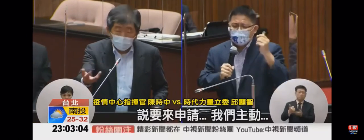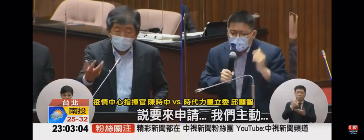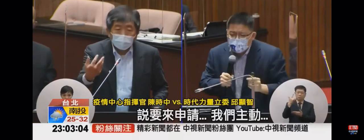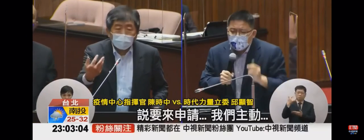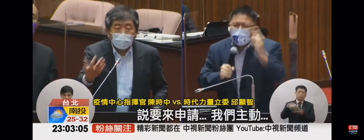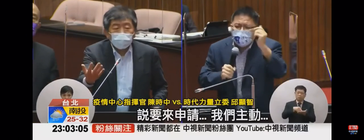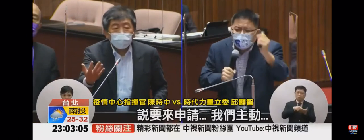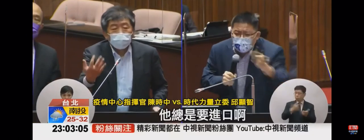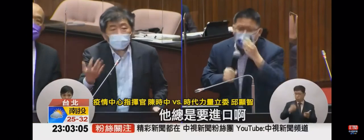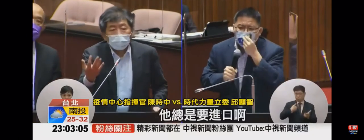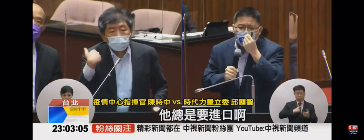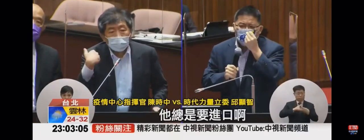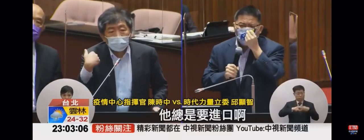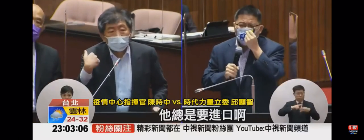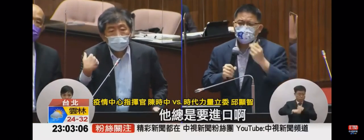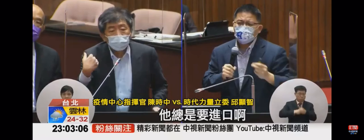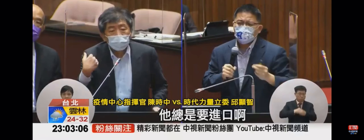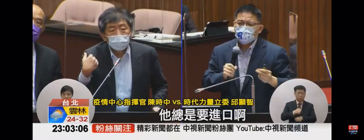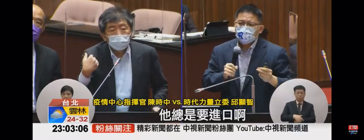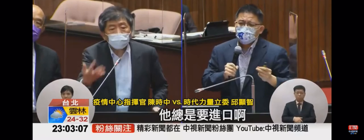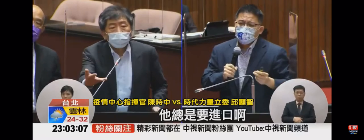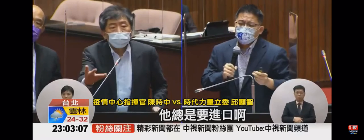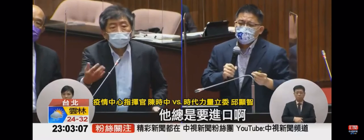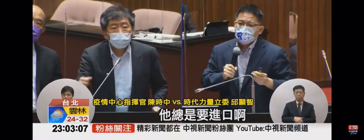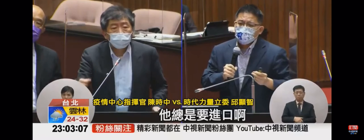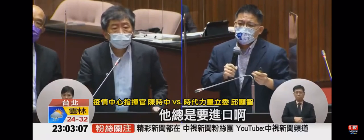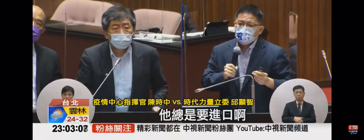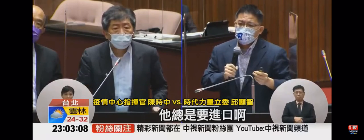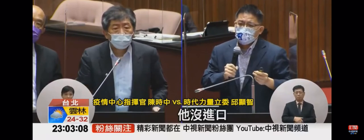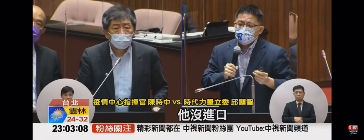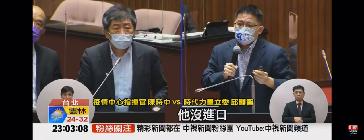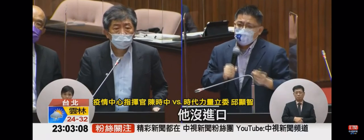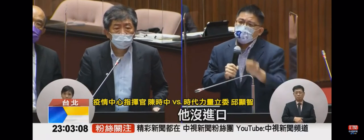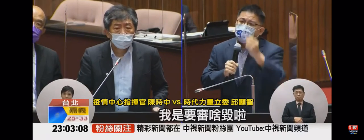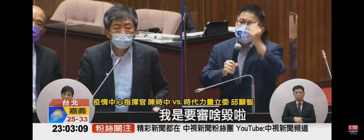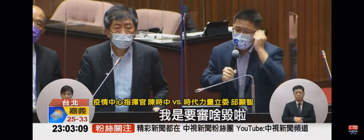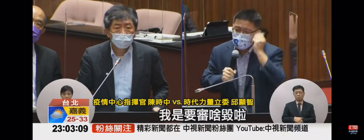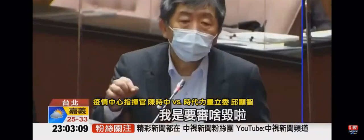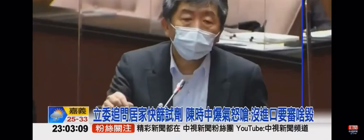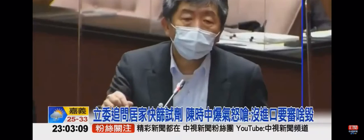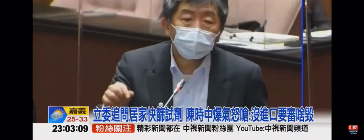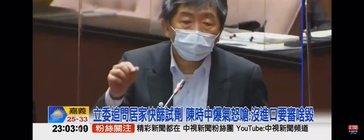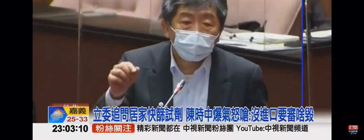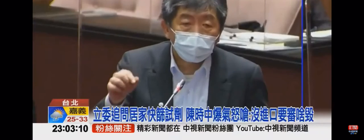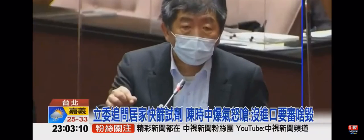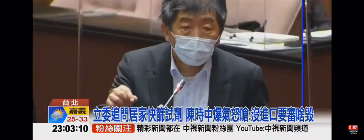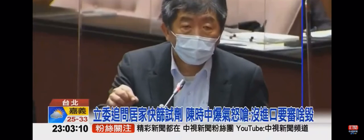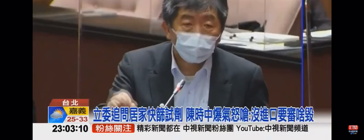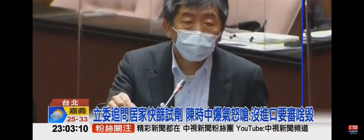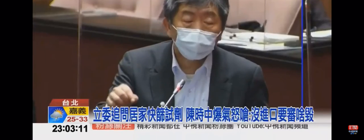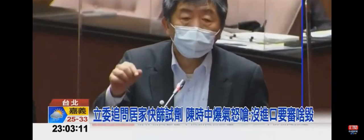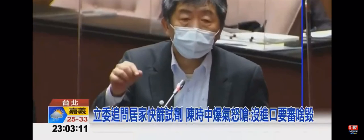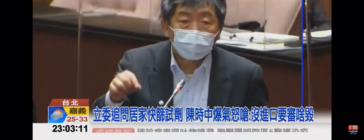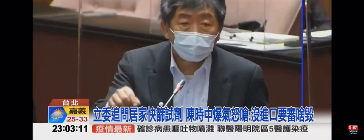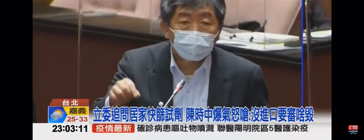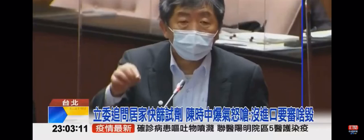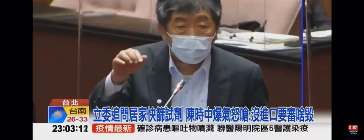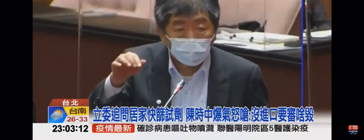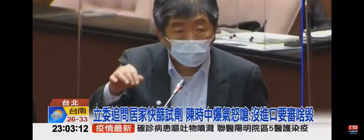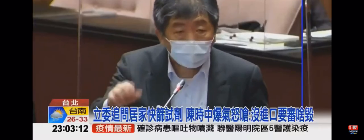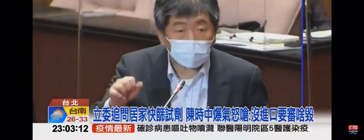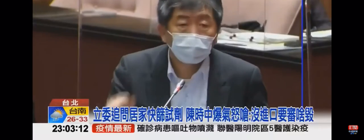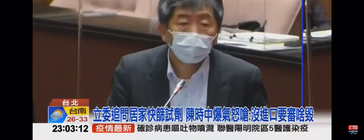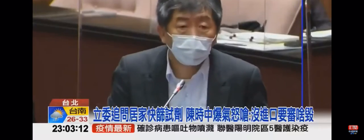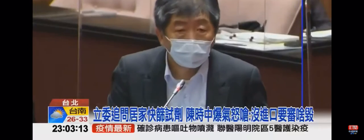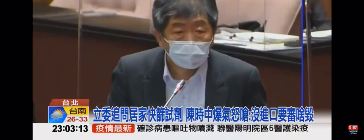请，应该是咱来主动讲。 伊无变就我是要心啥货啦？ 为了居家快筛产品进口，指挥官陈时中在国会动